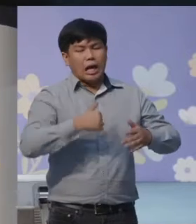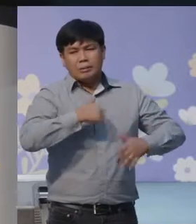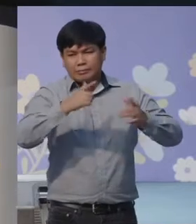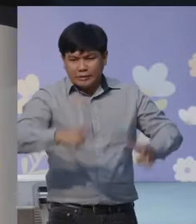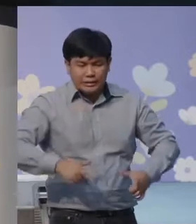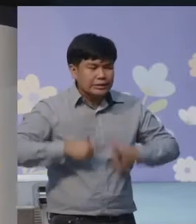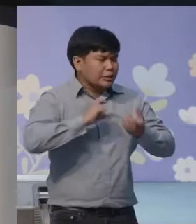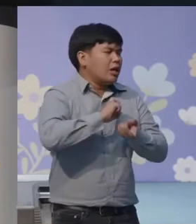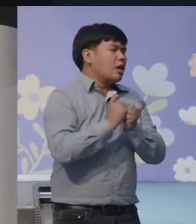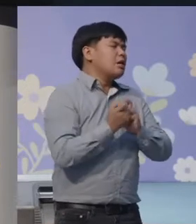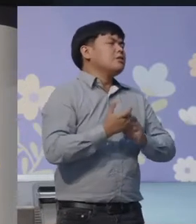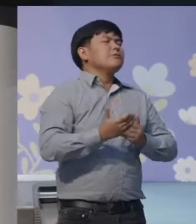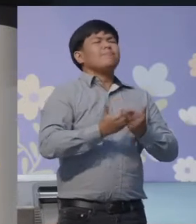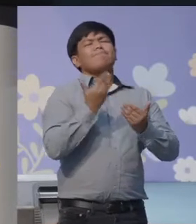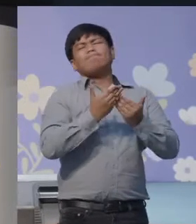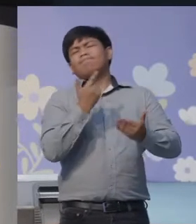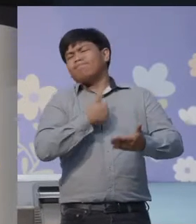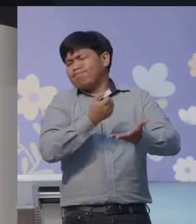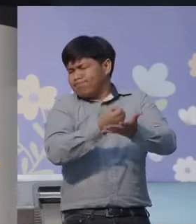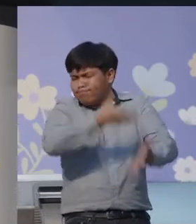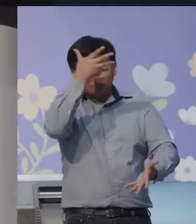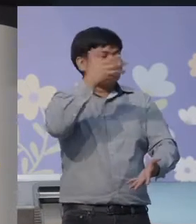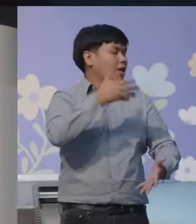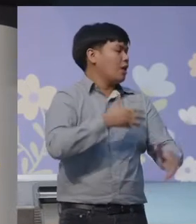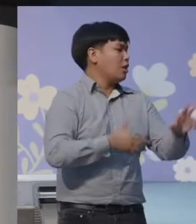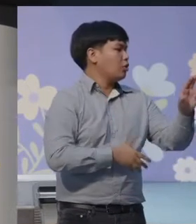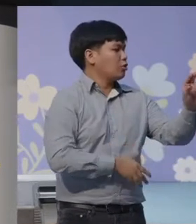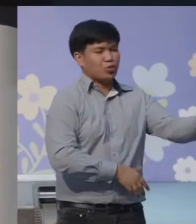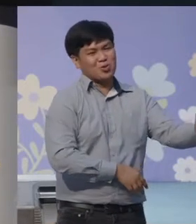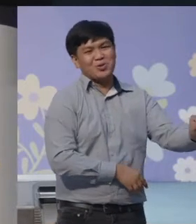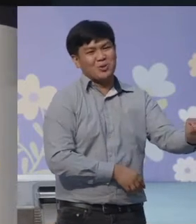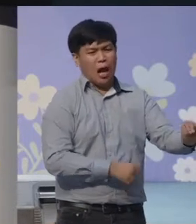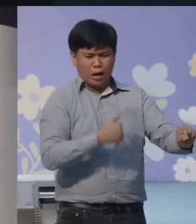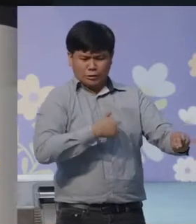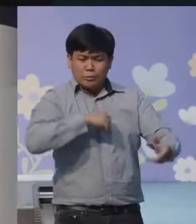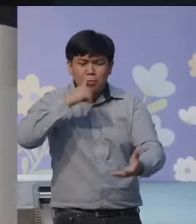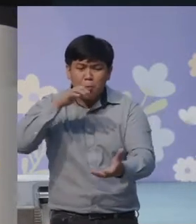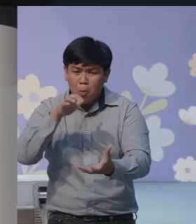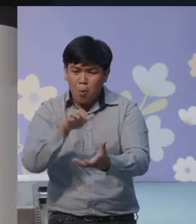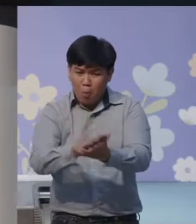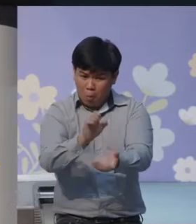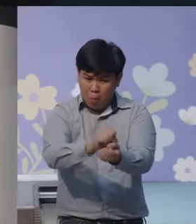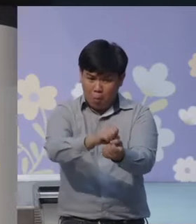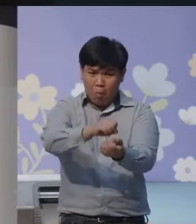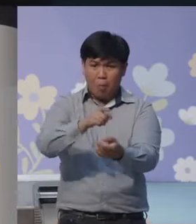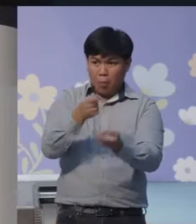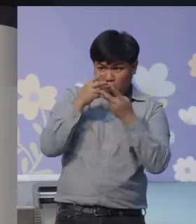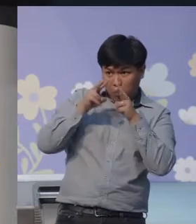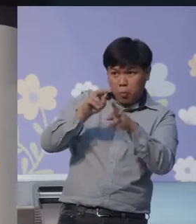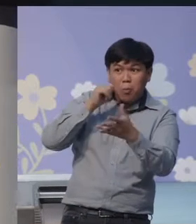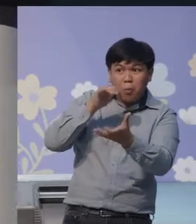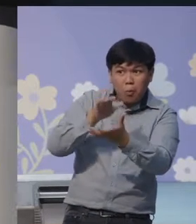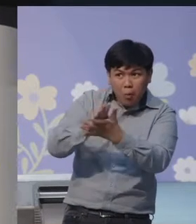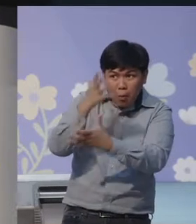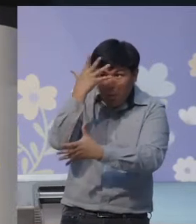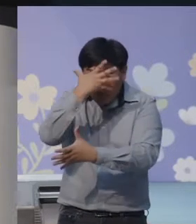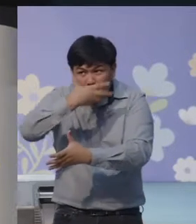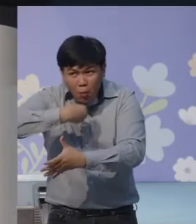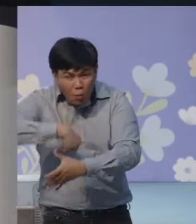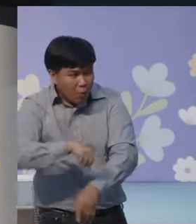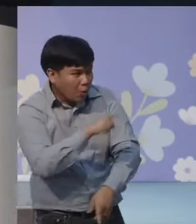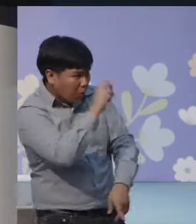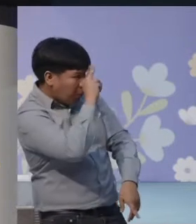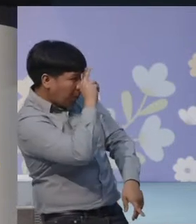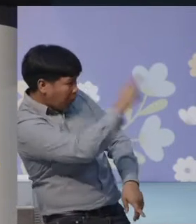buhay ko. Dadami pera ko. Makakapag-asawa ako ng pagbabae ko, makakapag-asawa ako ng gwapo at saka